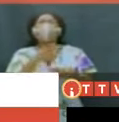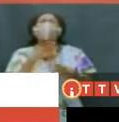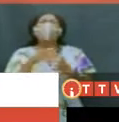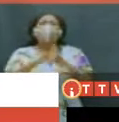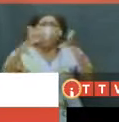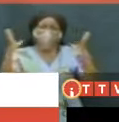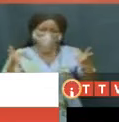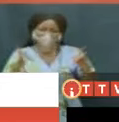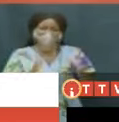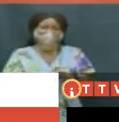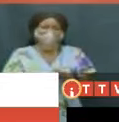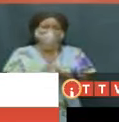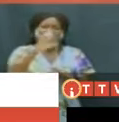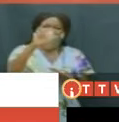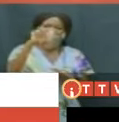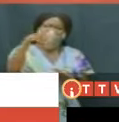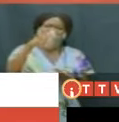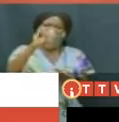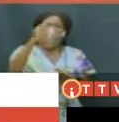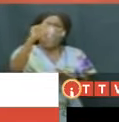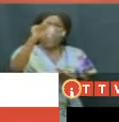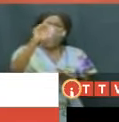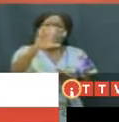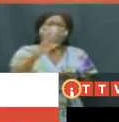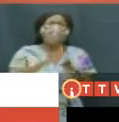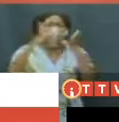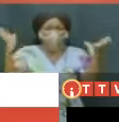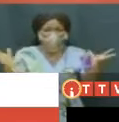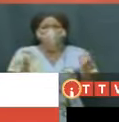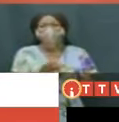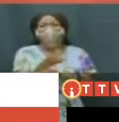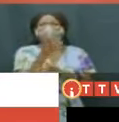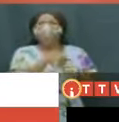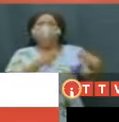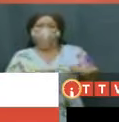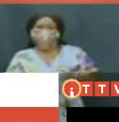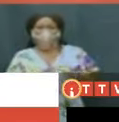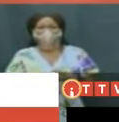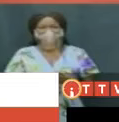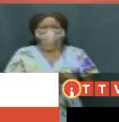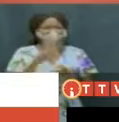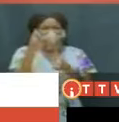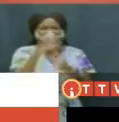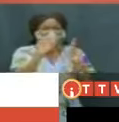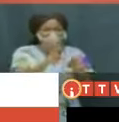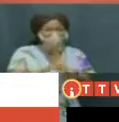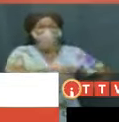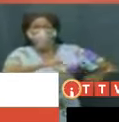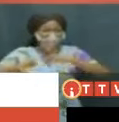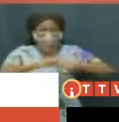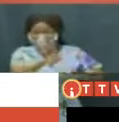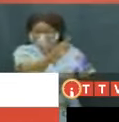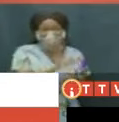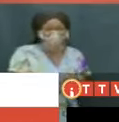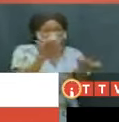ayi kapena amatha kutatara matha kuyankhula sizitengera zimenezo kapena amanyamula zitsulo matenda